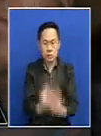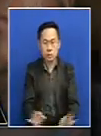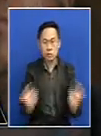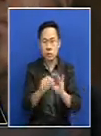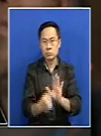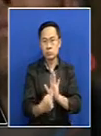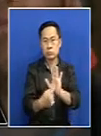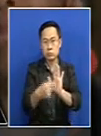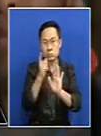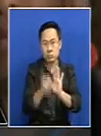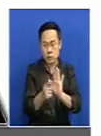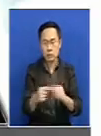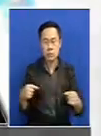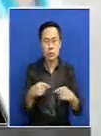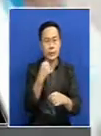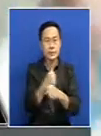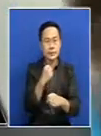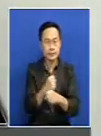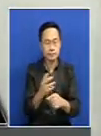ญนะครับต่อรูปคดี